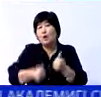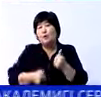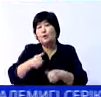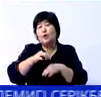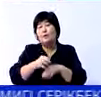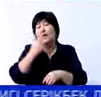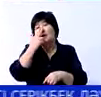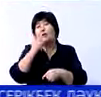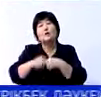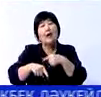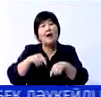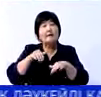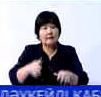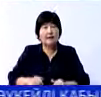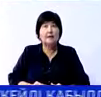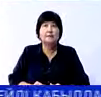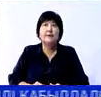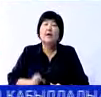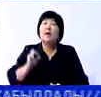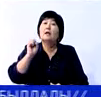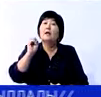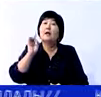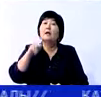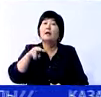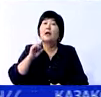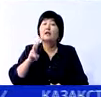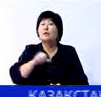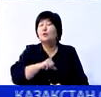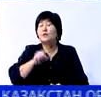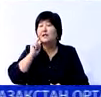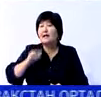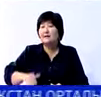ұйымдастыруды дәстүрге айналдырған. Ерланның өзі жас кезінен